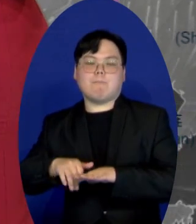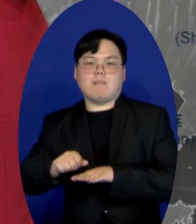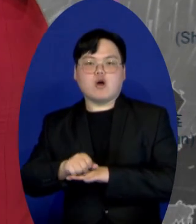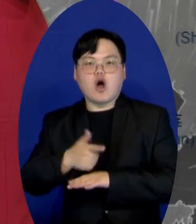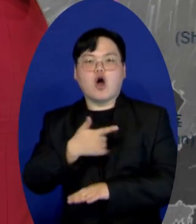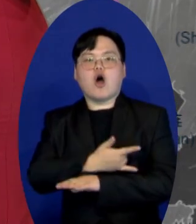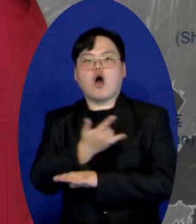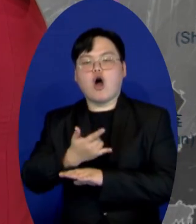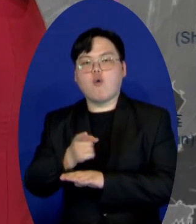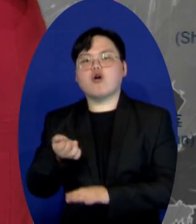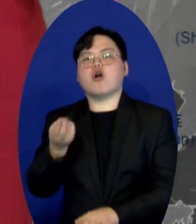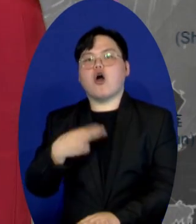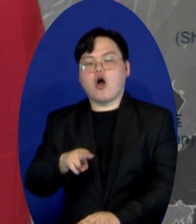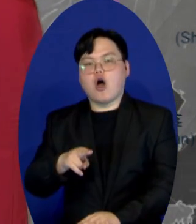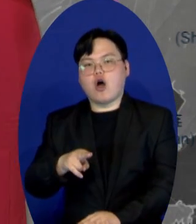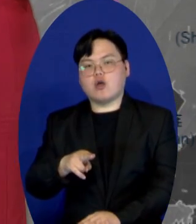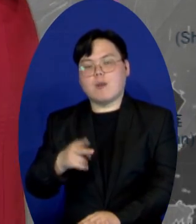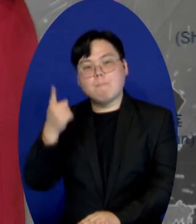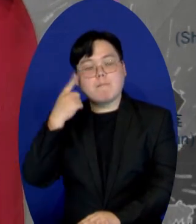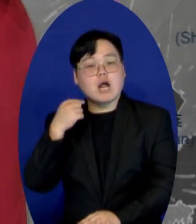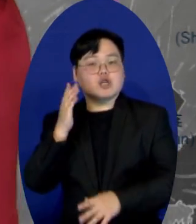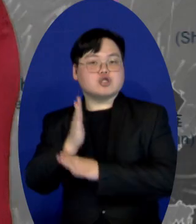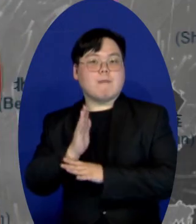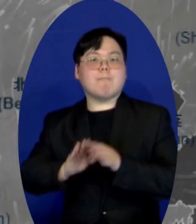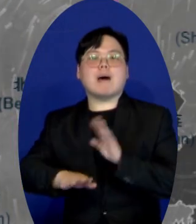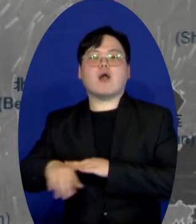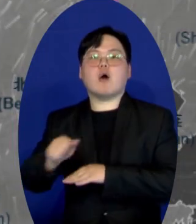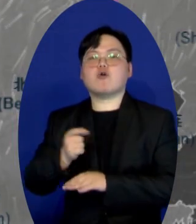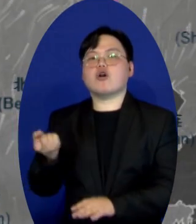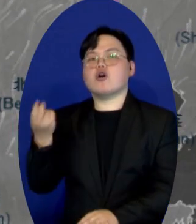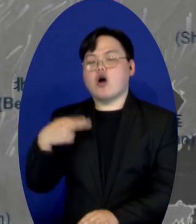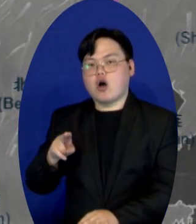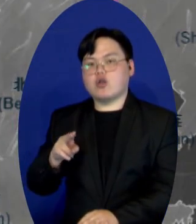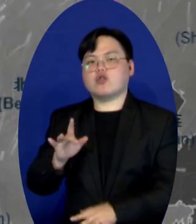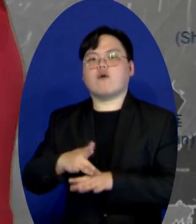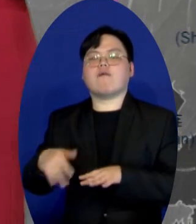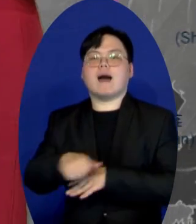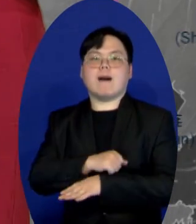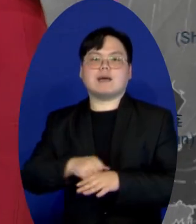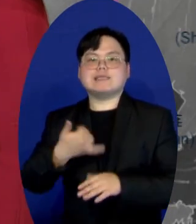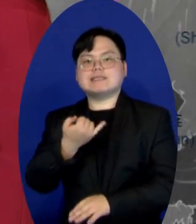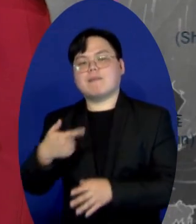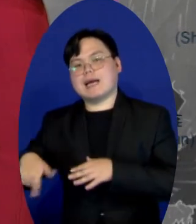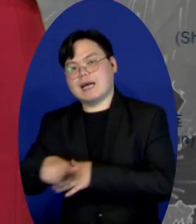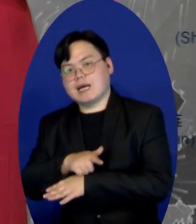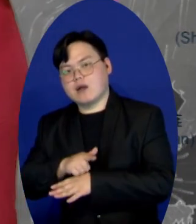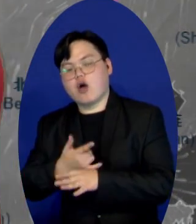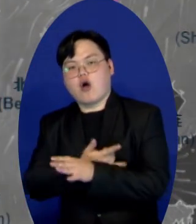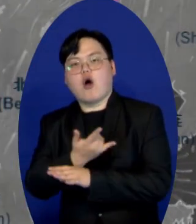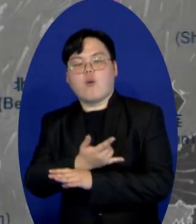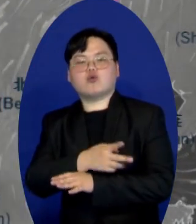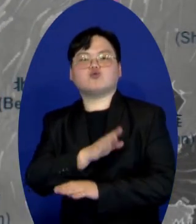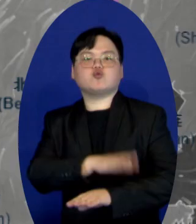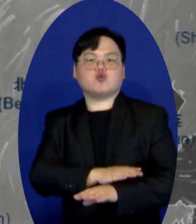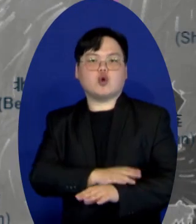говийн аймагт нутгийн хойд хэсгэрээ. За маргааш өдөртөө бол баруун аймагт нутгийн хойд хэсэг, төвийн аймагуудын нутгийн зарим газар, говийн аймагуудын нутгийн